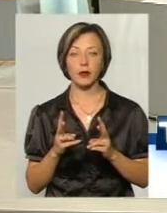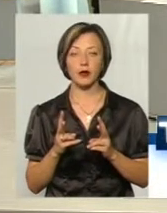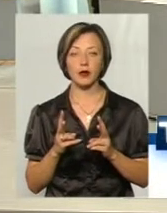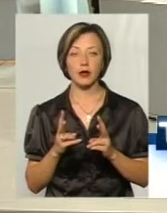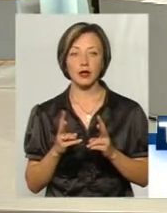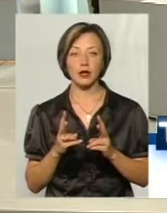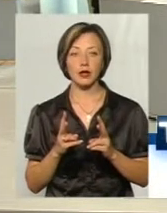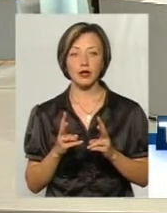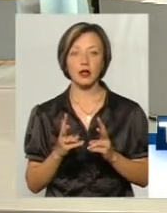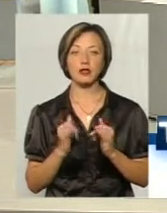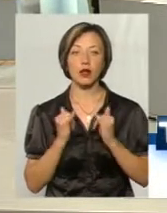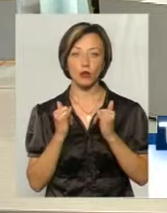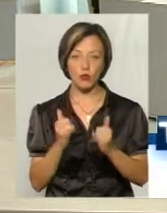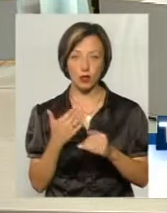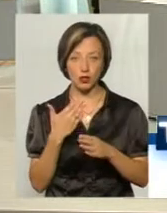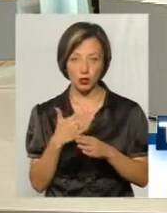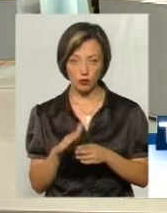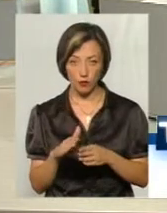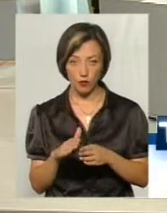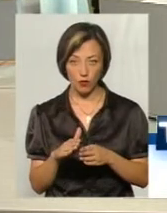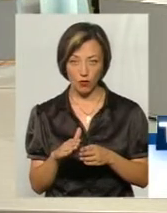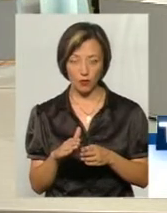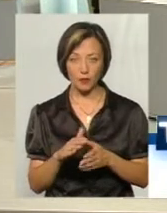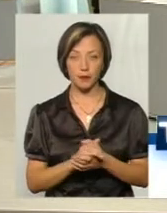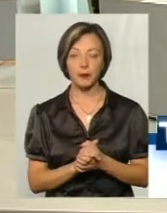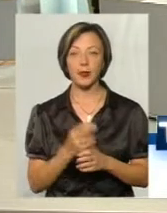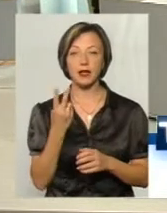значить, скарга задоволена частково.